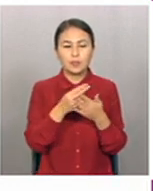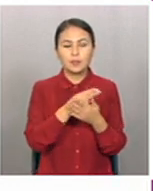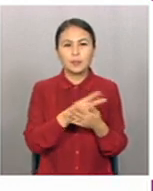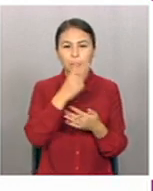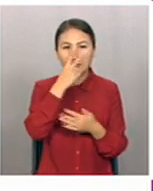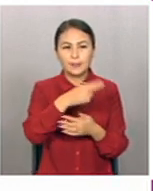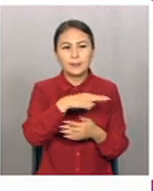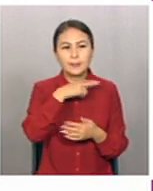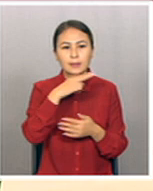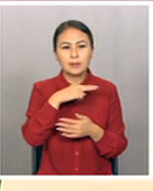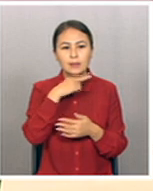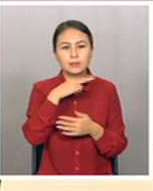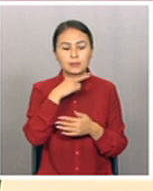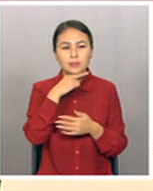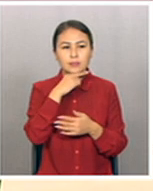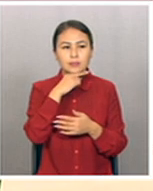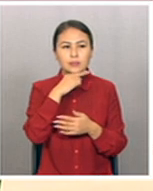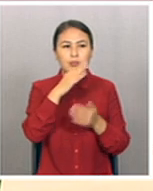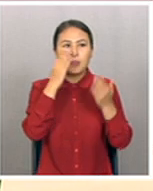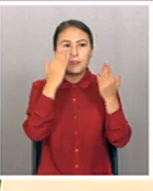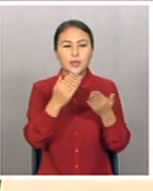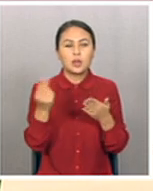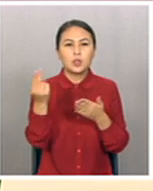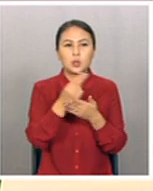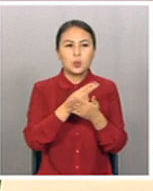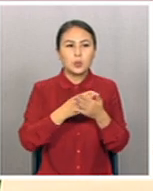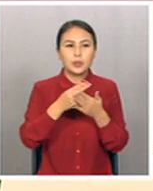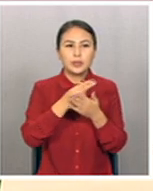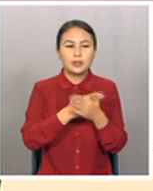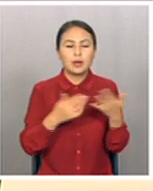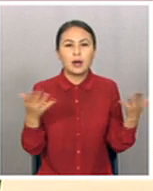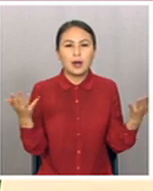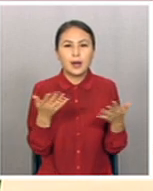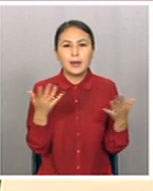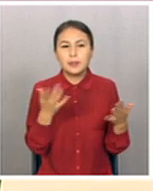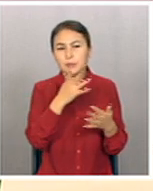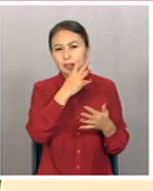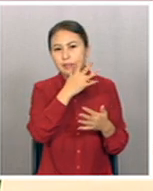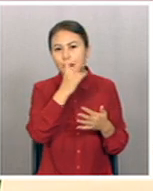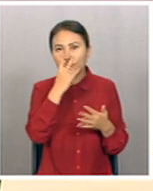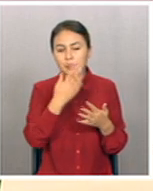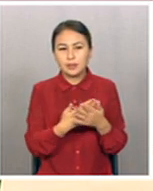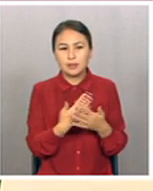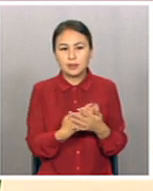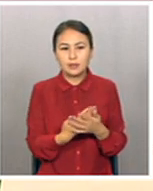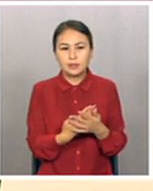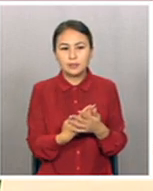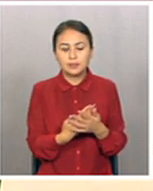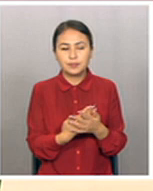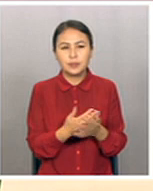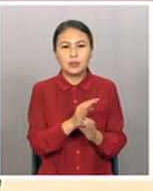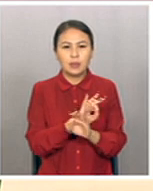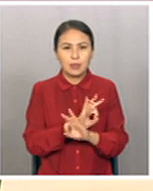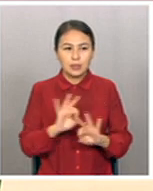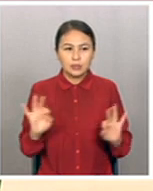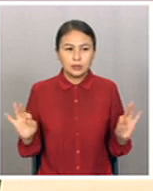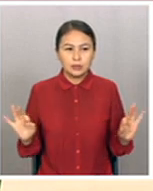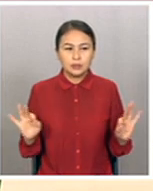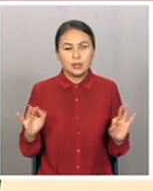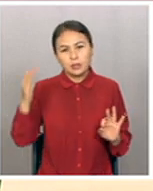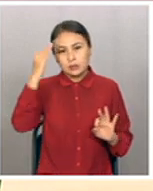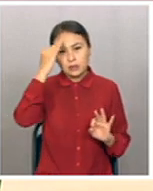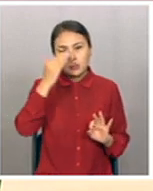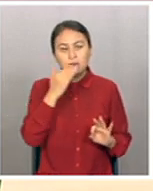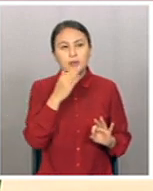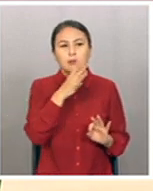қараңдар. Мына суретте қай мезгіл бейнеленген? Тамаша, жаз